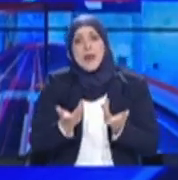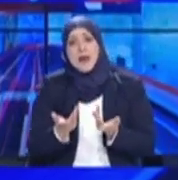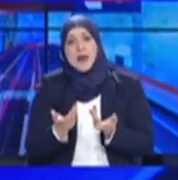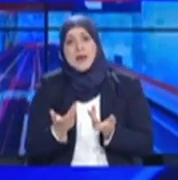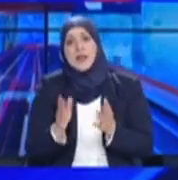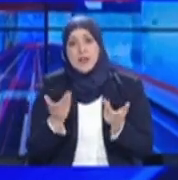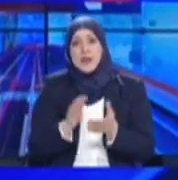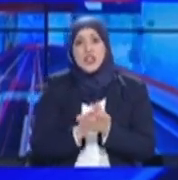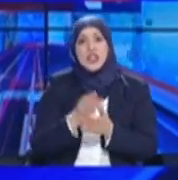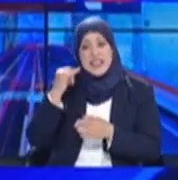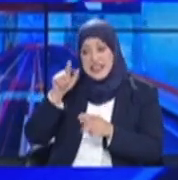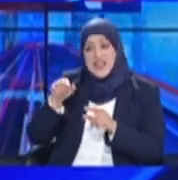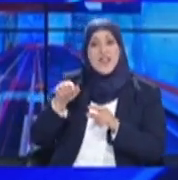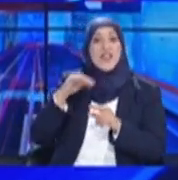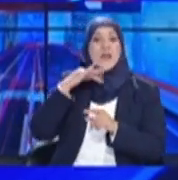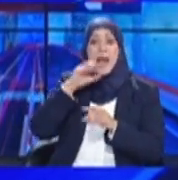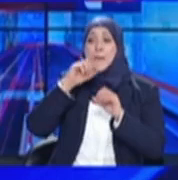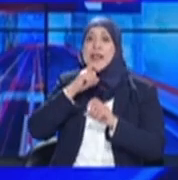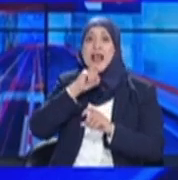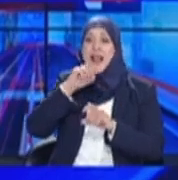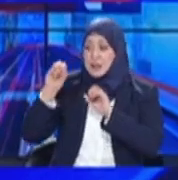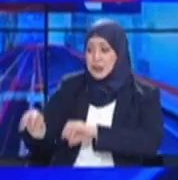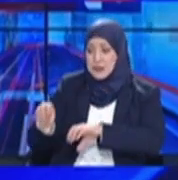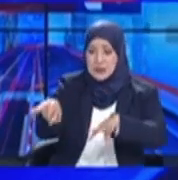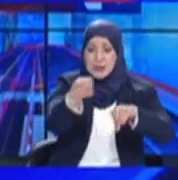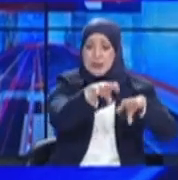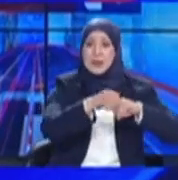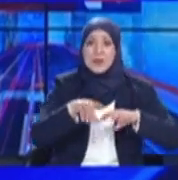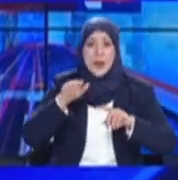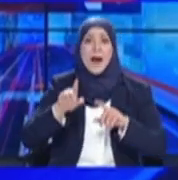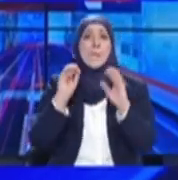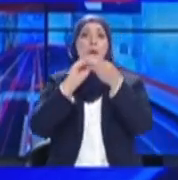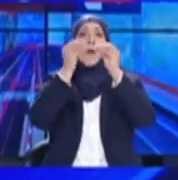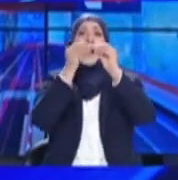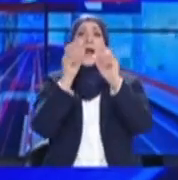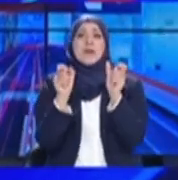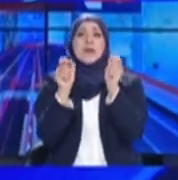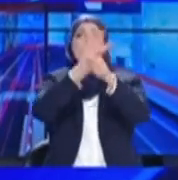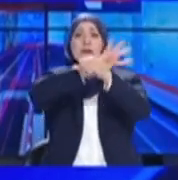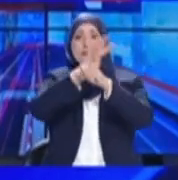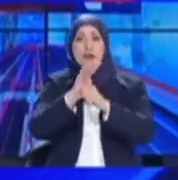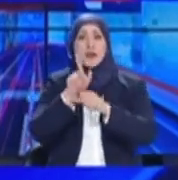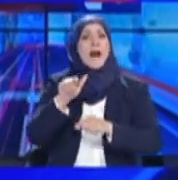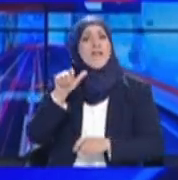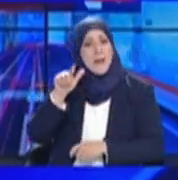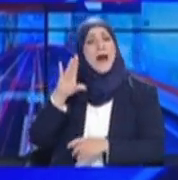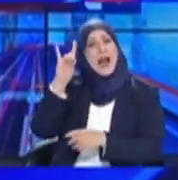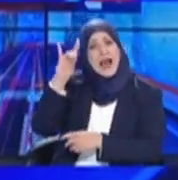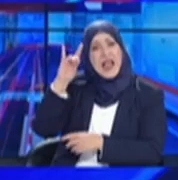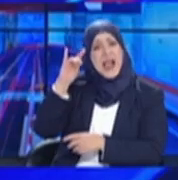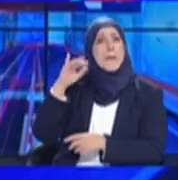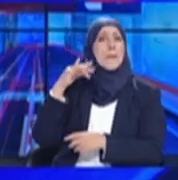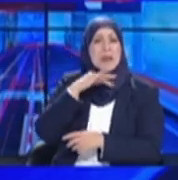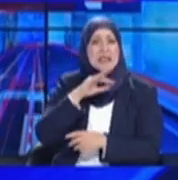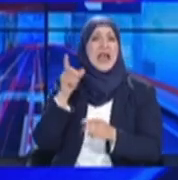موجوده هاديك ما بوليسيه التعقيد يصير لك الوحده مع تواجه الكلاب السيدات السبب او